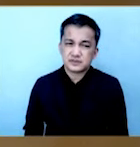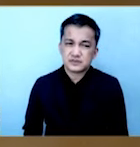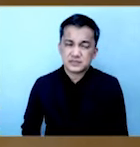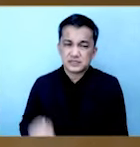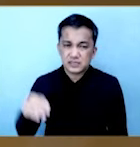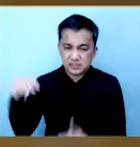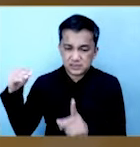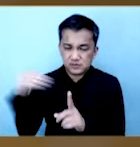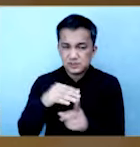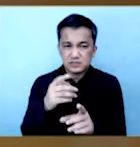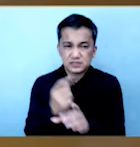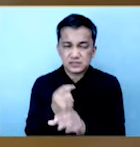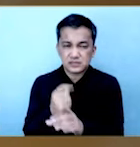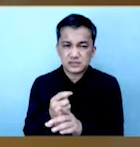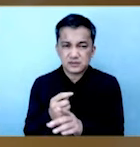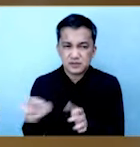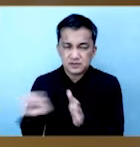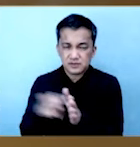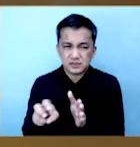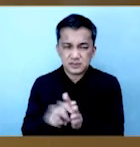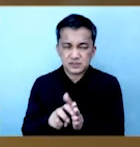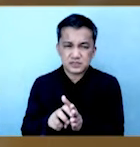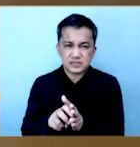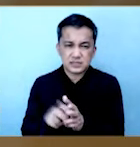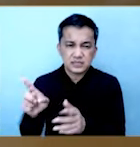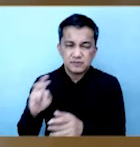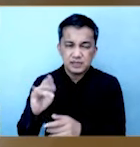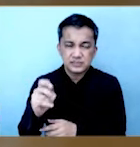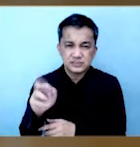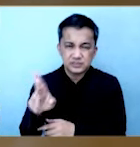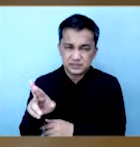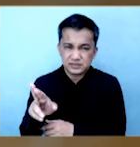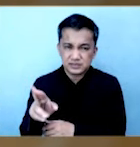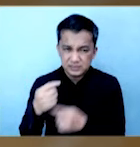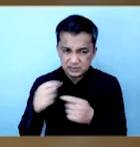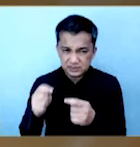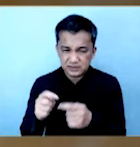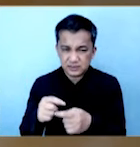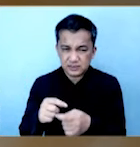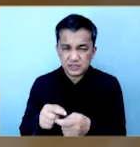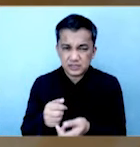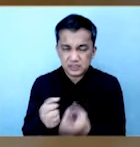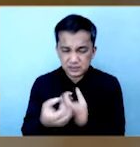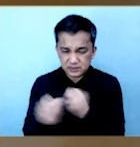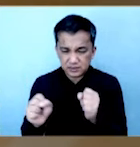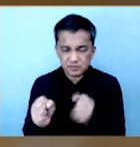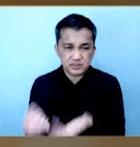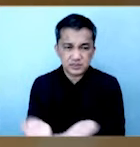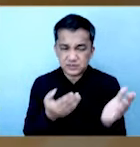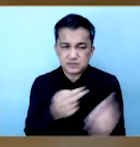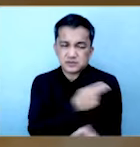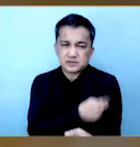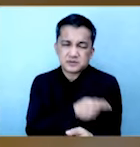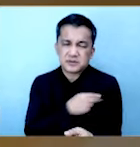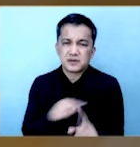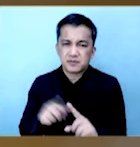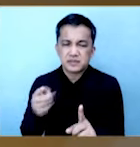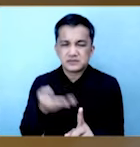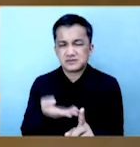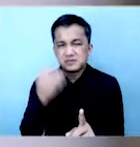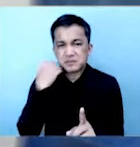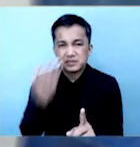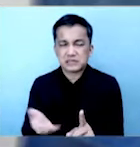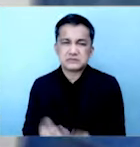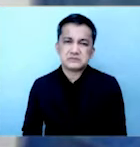ng isang truck na may kargang mga butane canister. Sinubukan pa siyang i-revive at dalhin sa ospital pero binawian din siya ng buhay